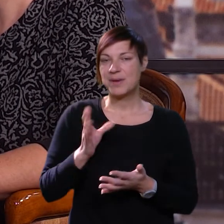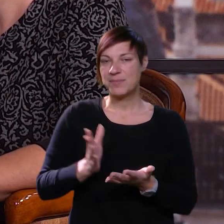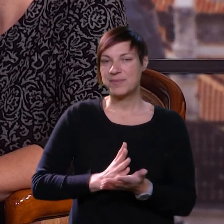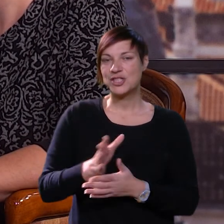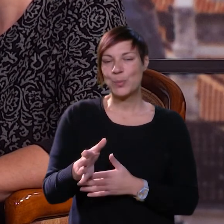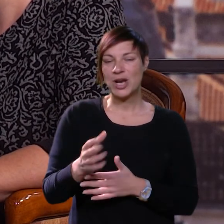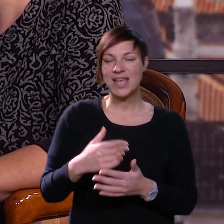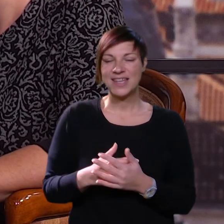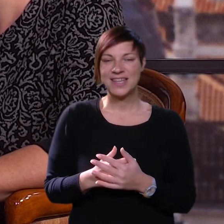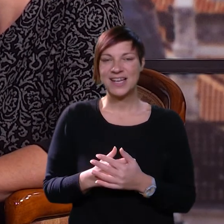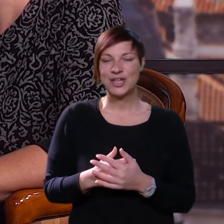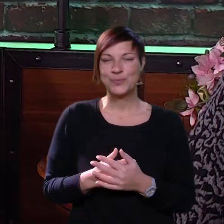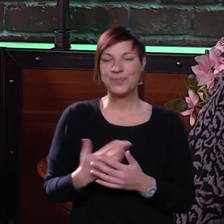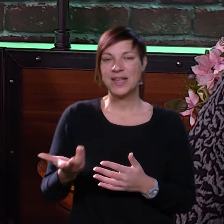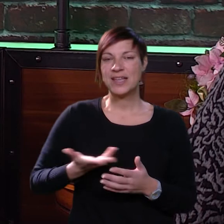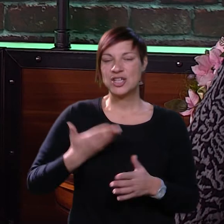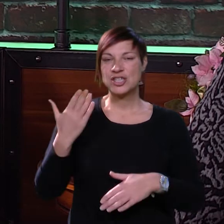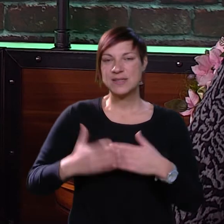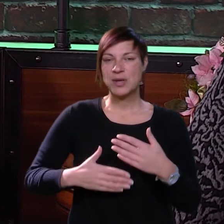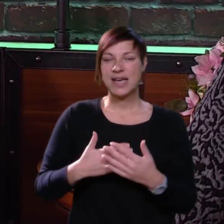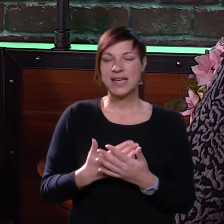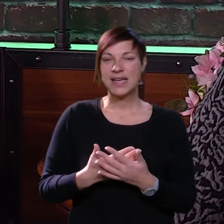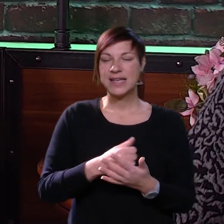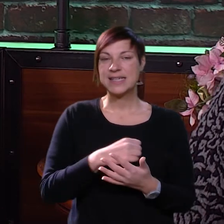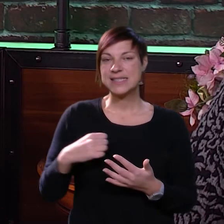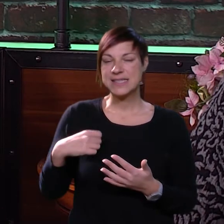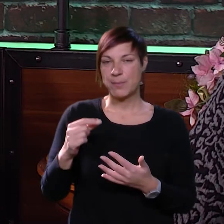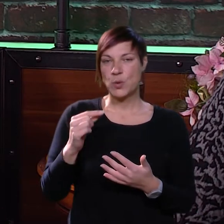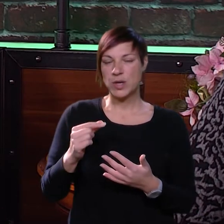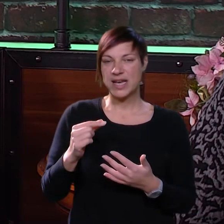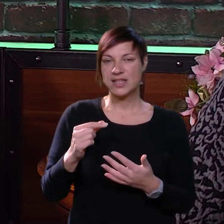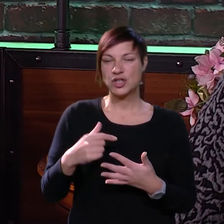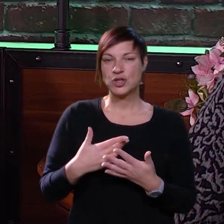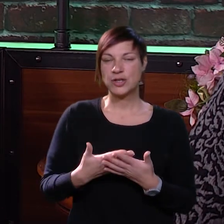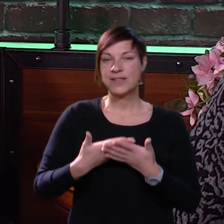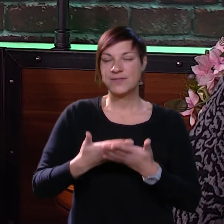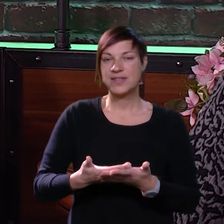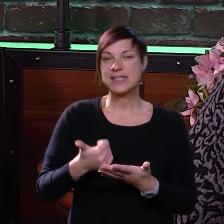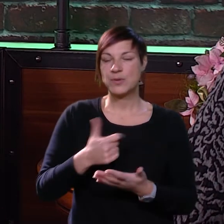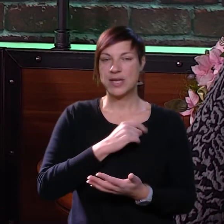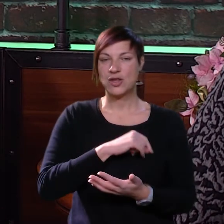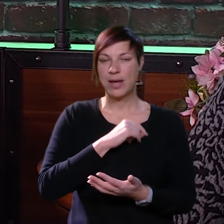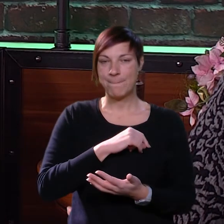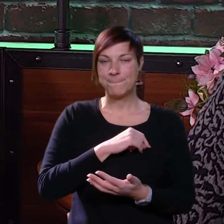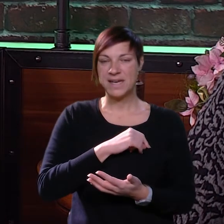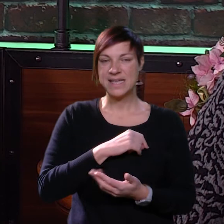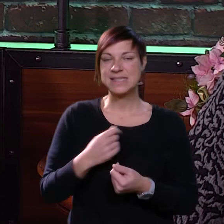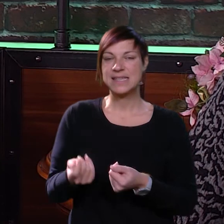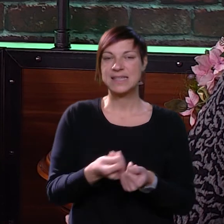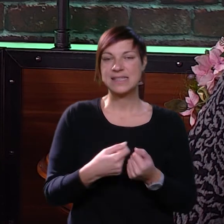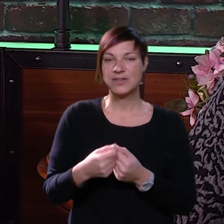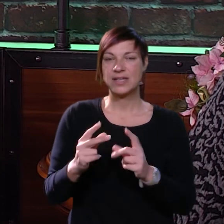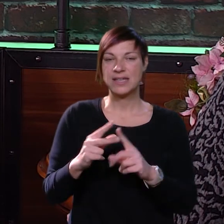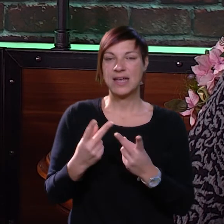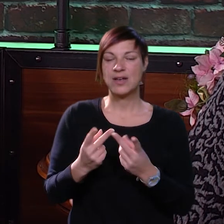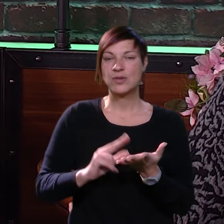nam je brzo proletilo. Da, došli smo do kraja. Samo ukratko ćemo, vi ste ujedno i predsjednica